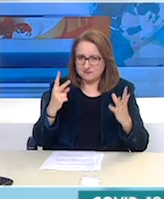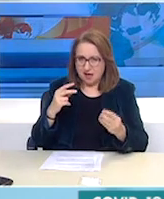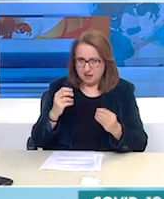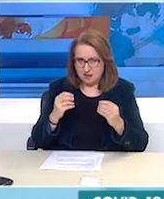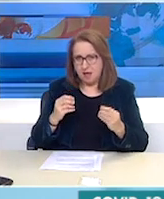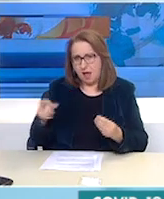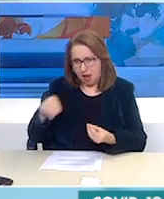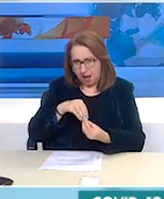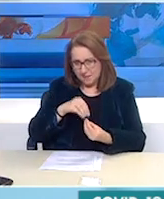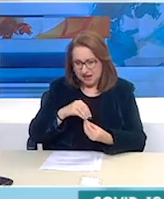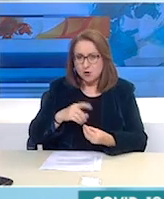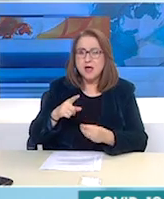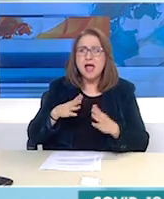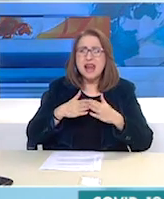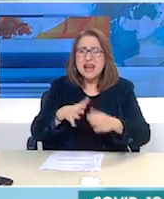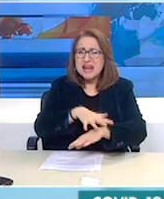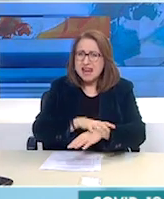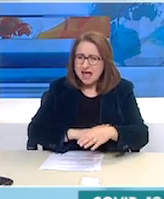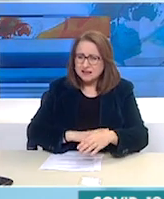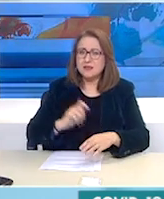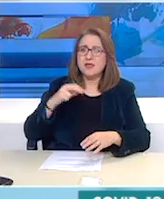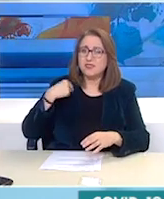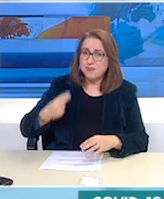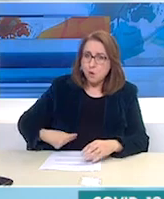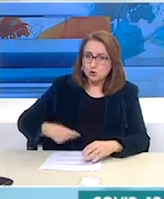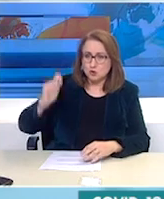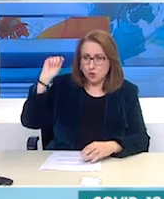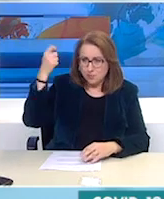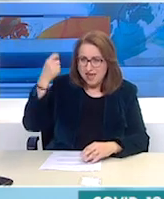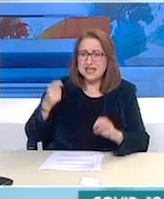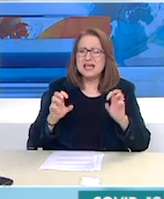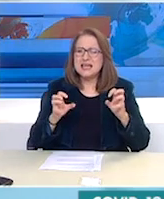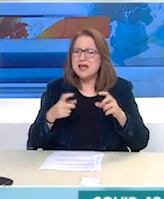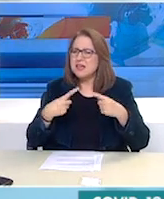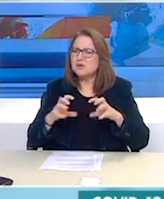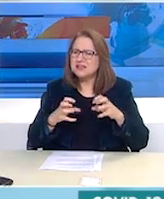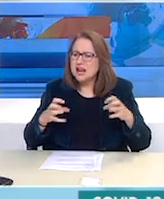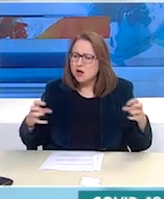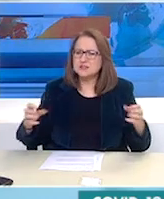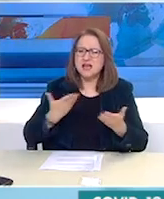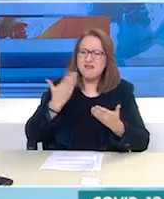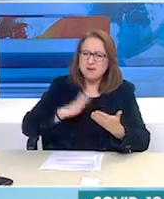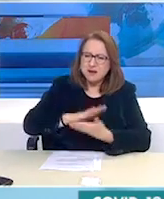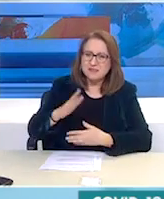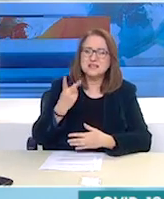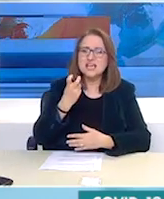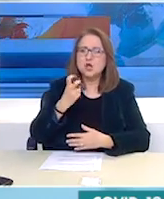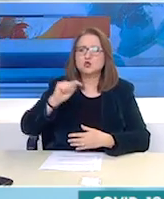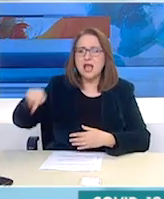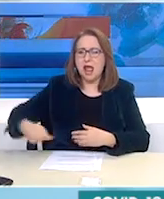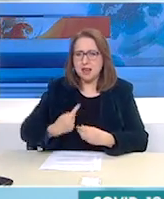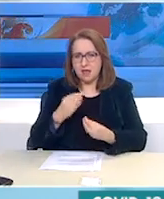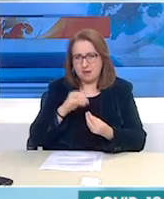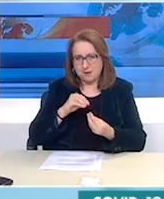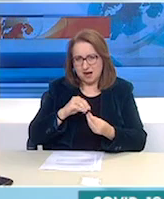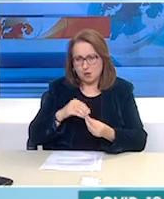του ΝΑΤ, του Δημοσίου, της ΔΕΗ και του ΕΤΑΠ, των Μέσων Μαζικής Ενημέρωσης, 29 Απριλίου. Θα ήθελα επίσης να σας πληροφορήσω ότι